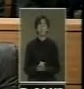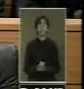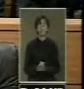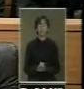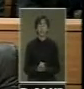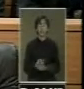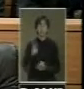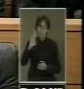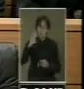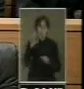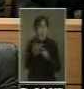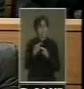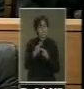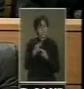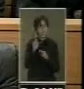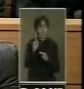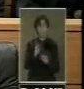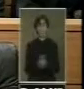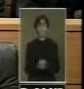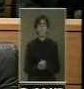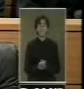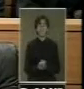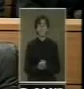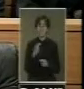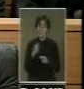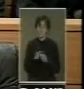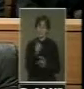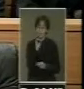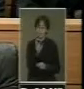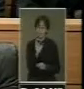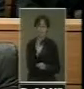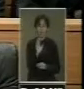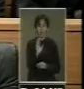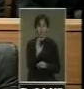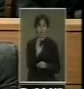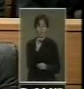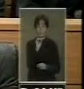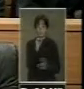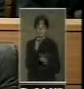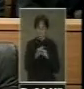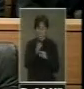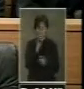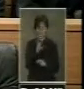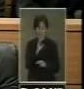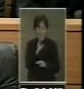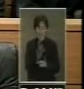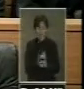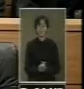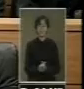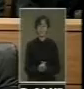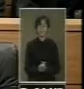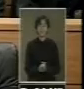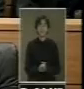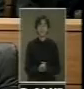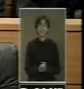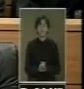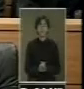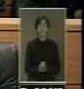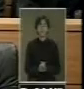ชื่อบริษัทผมยังไม่อยากเอ่ยบอกว่าบริษัทอะไรนะครับแต่ว่